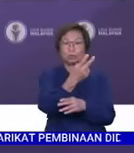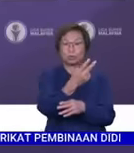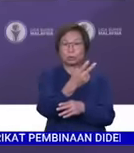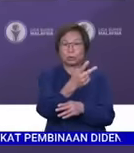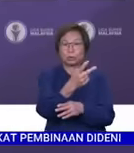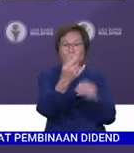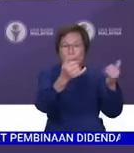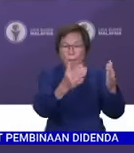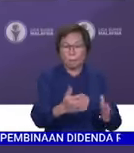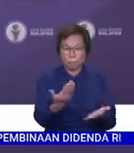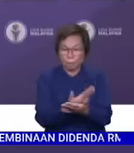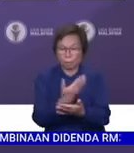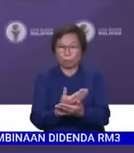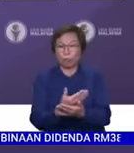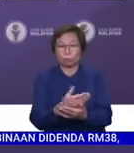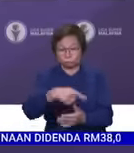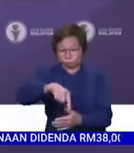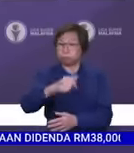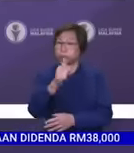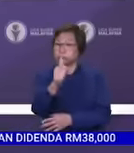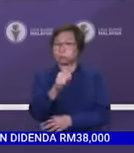yang siap